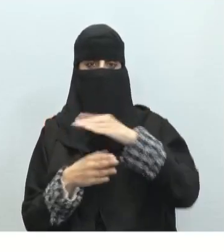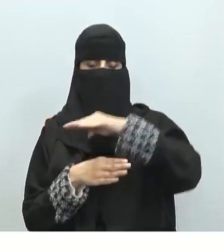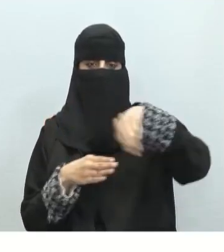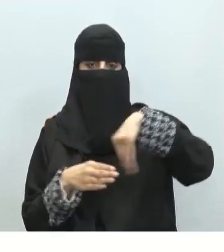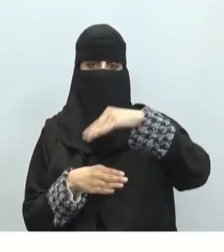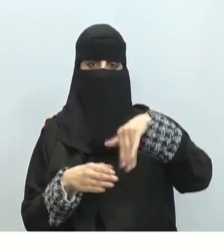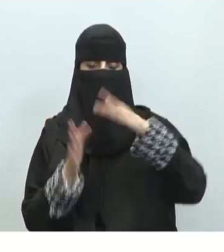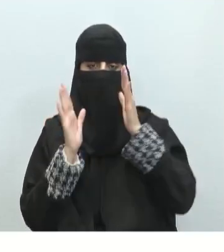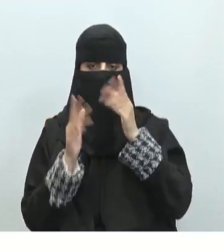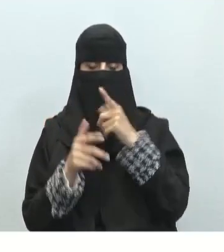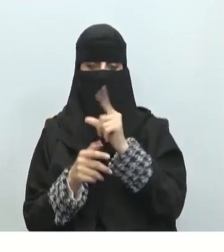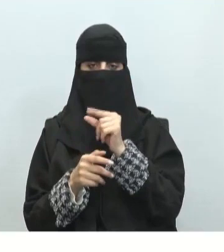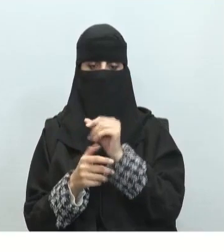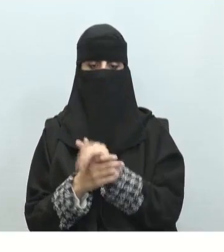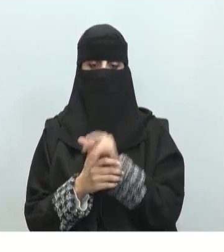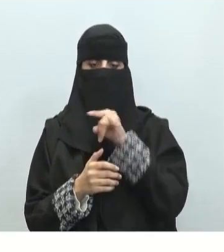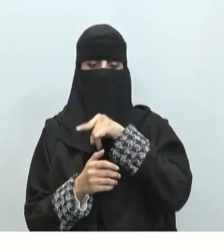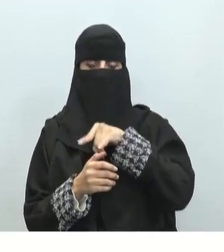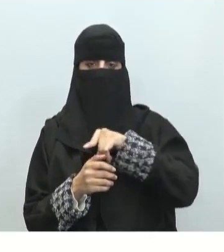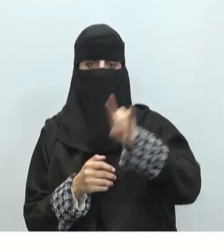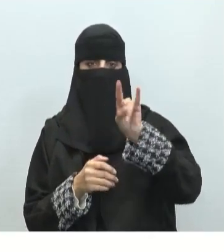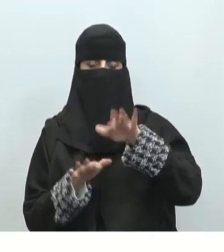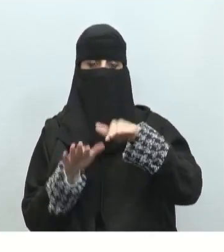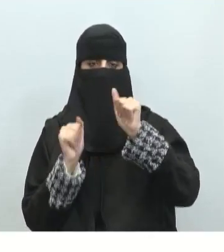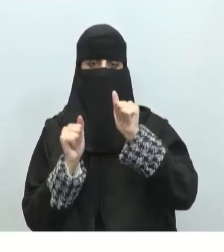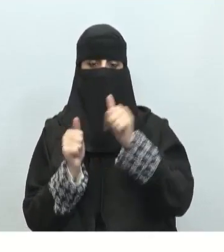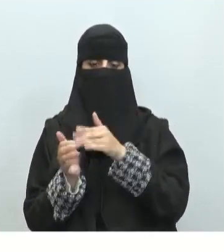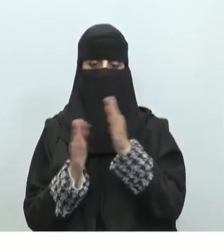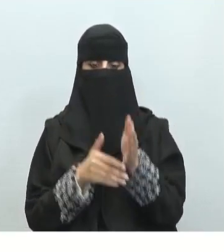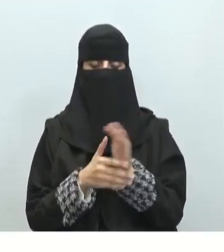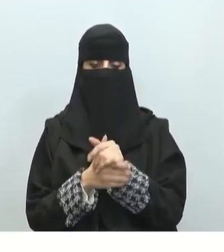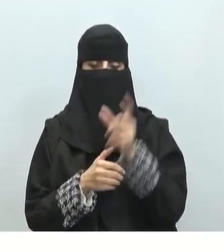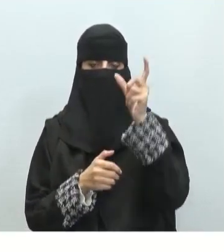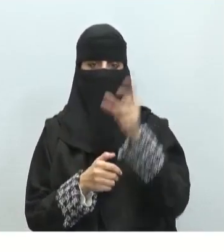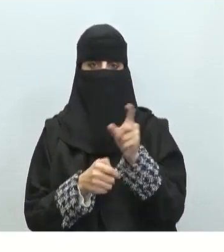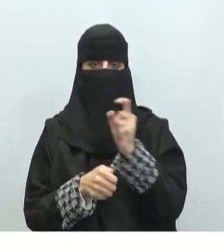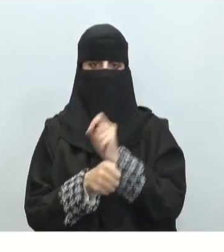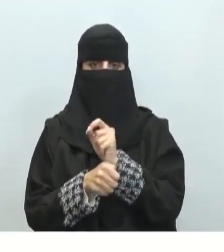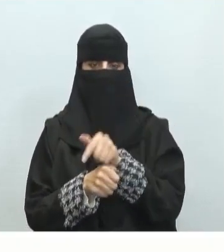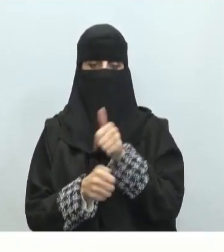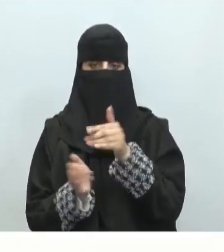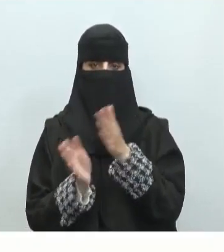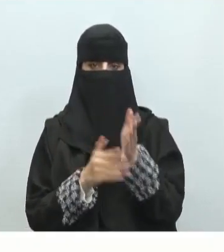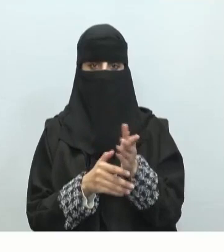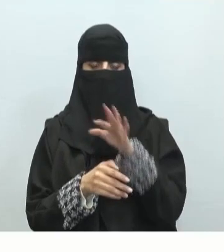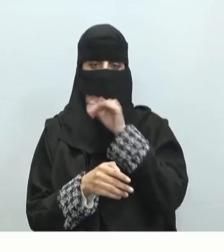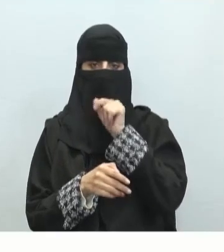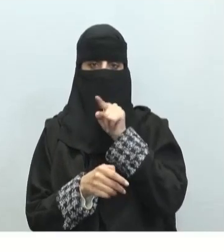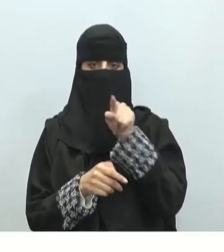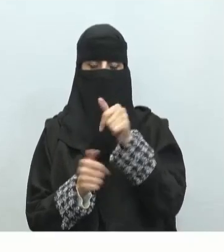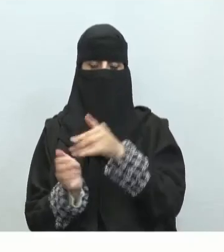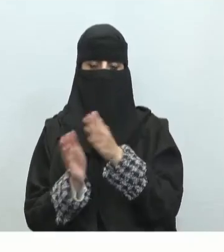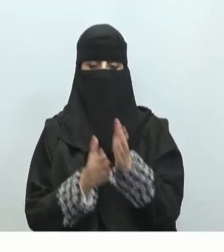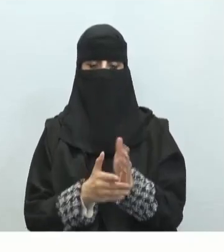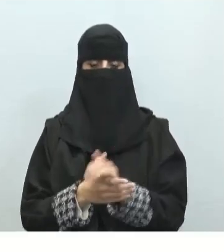الفعل احسنتم سافر سافر والفاعل ابوك اذا بارك الله